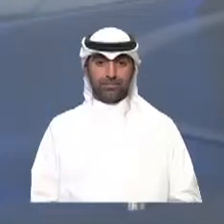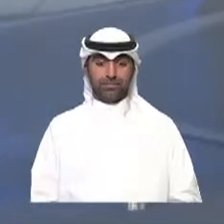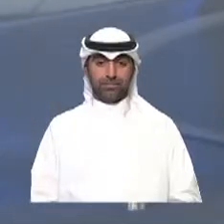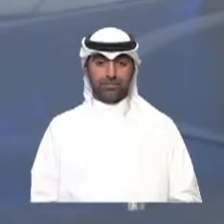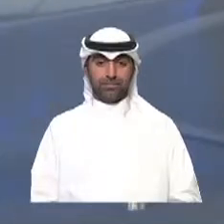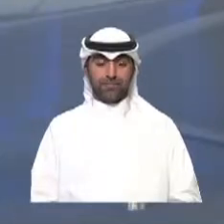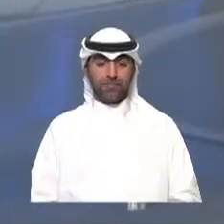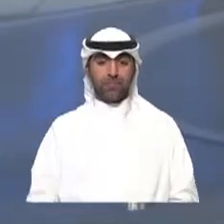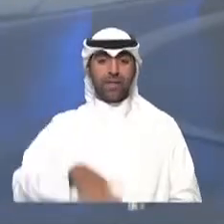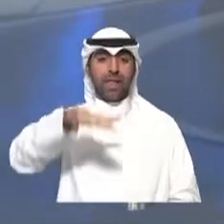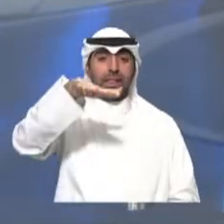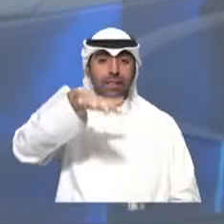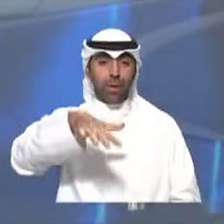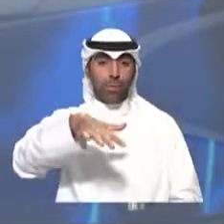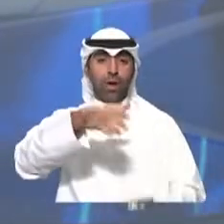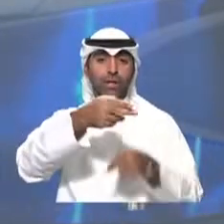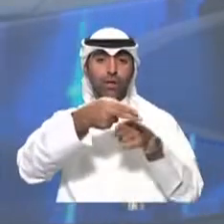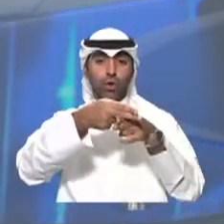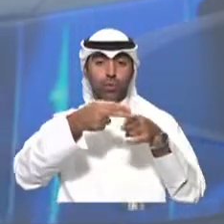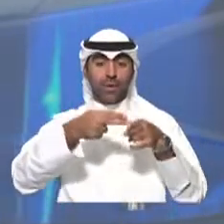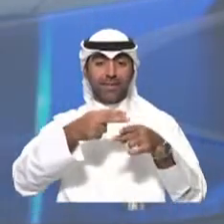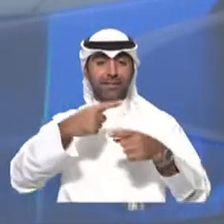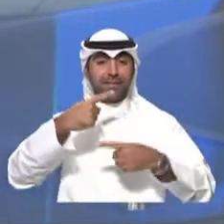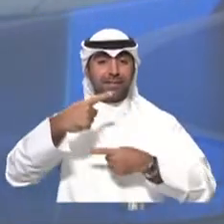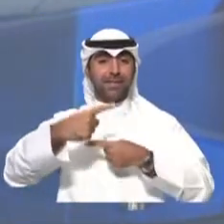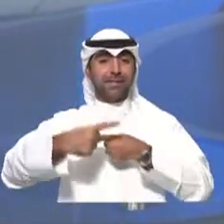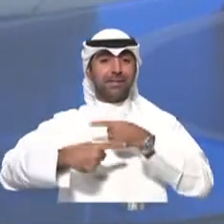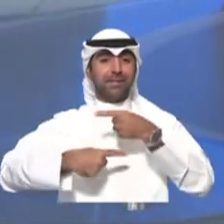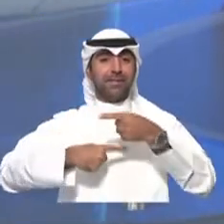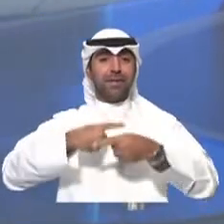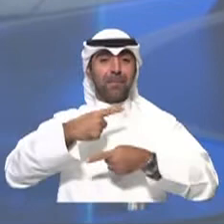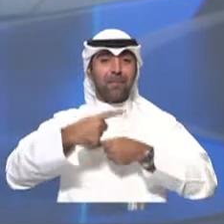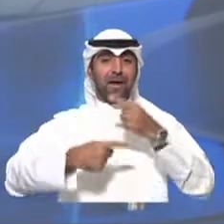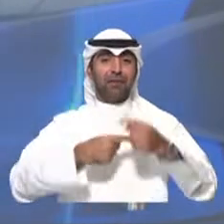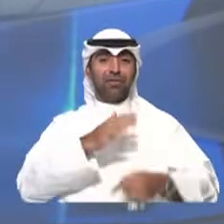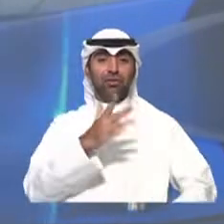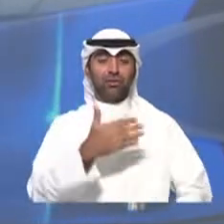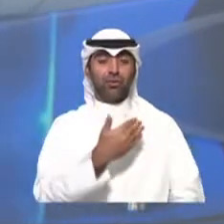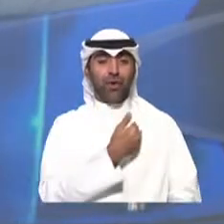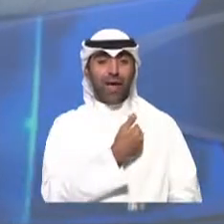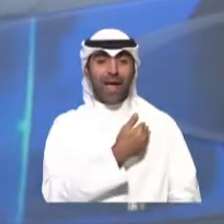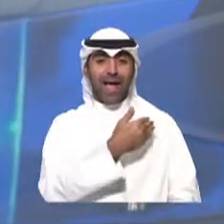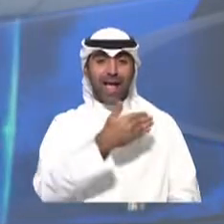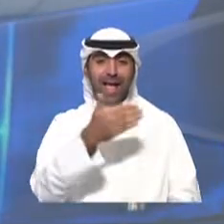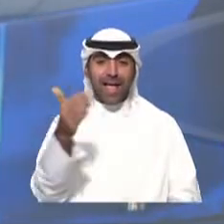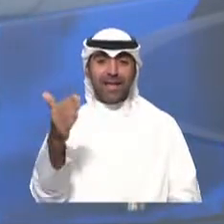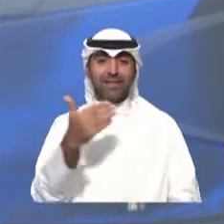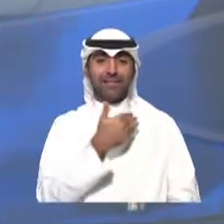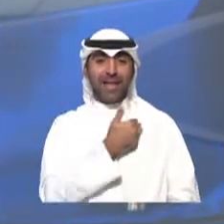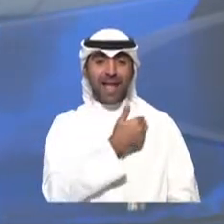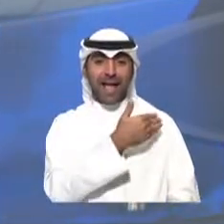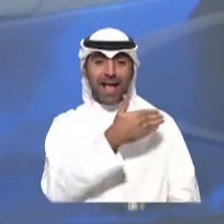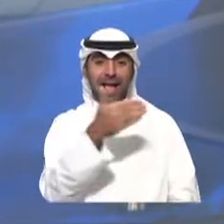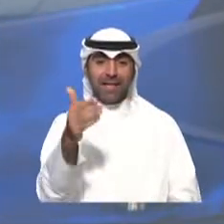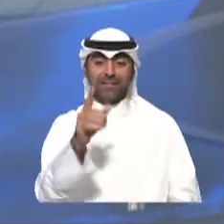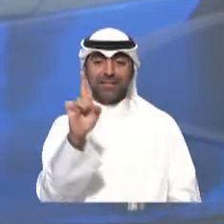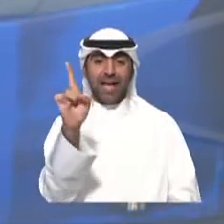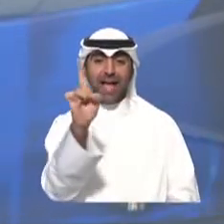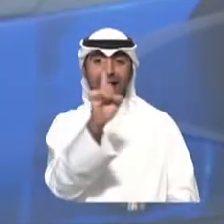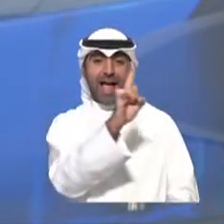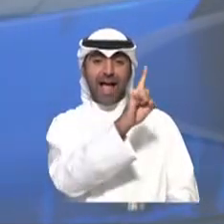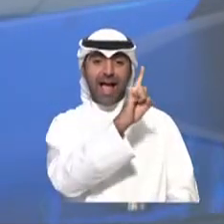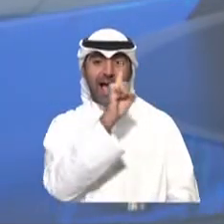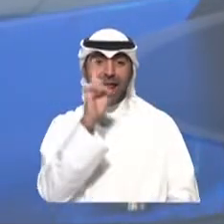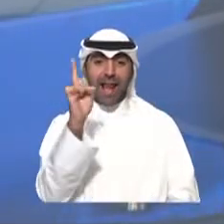عبر هيئتها الخيرية تواصل دولة الكويت أعمالها المتنوعة لدعم المحتاجين والمنكوبين في شتى